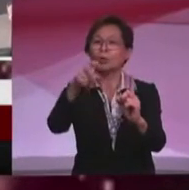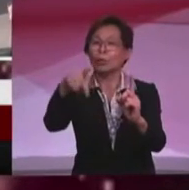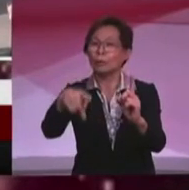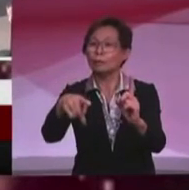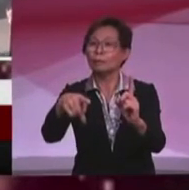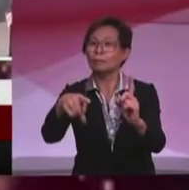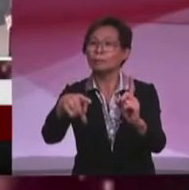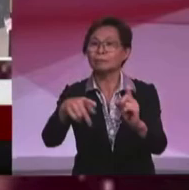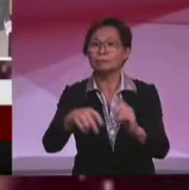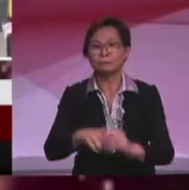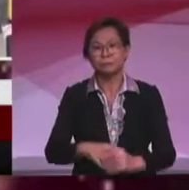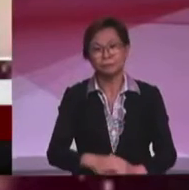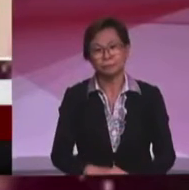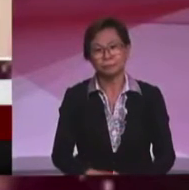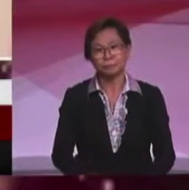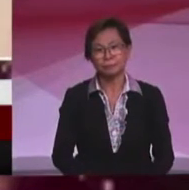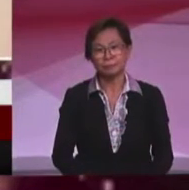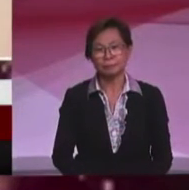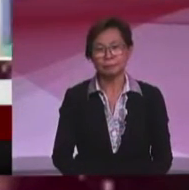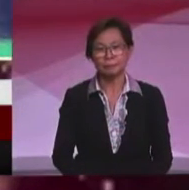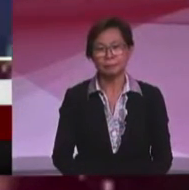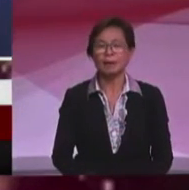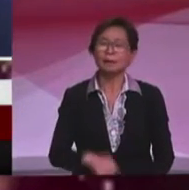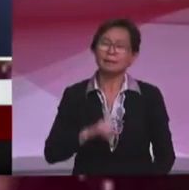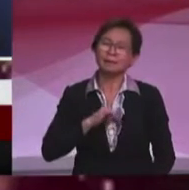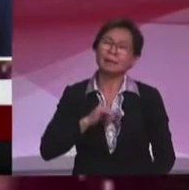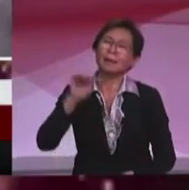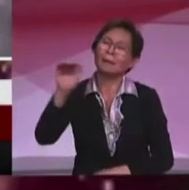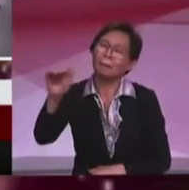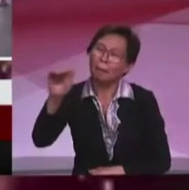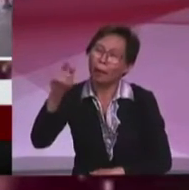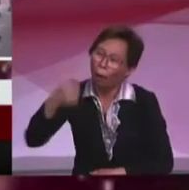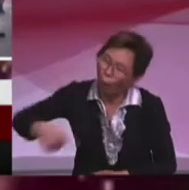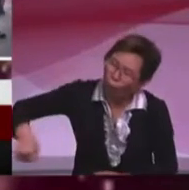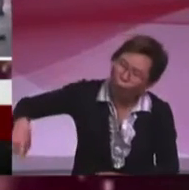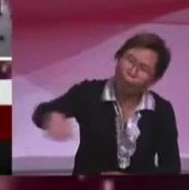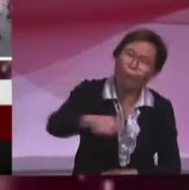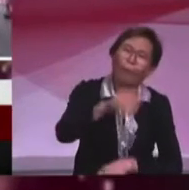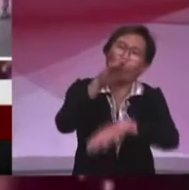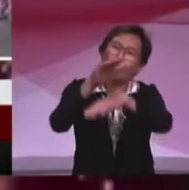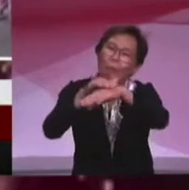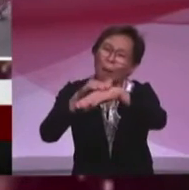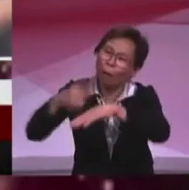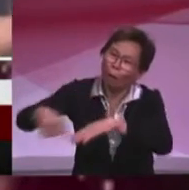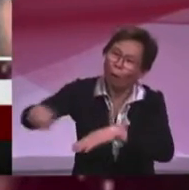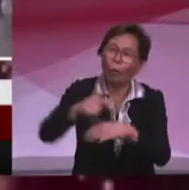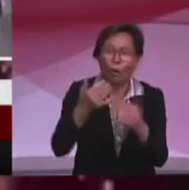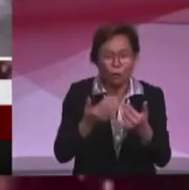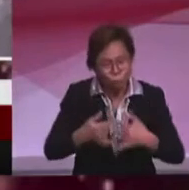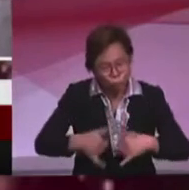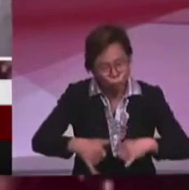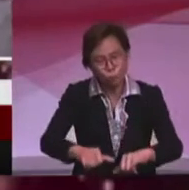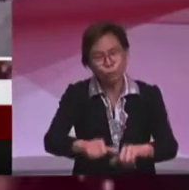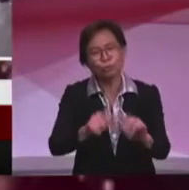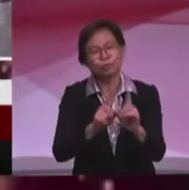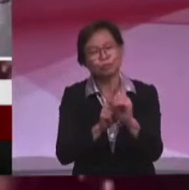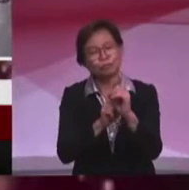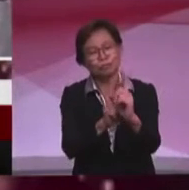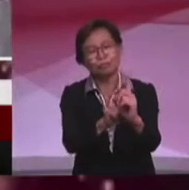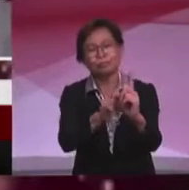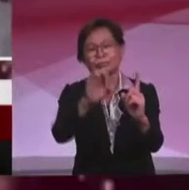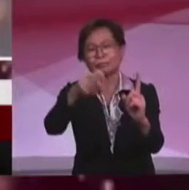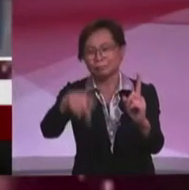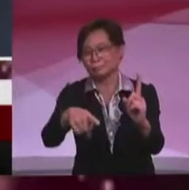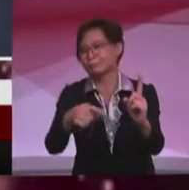ya telah ditetapkan Saya menyuruh saudara dan sedari semua untuk terus mematuhi e-shop